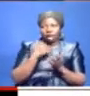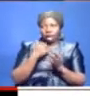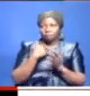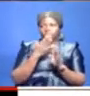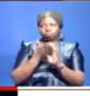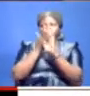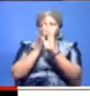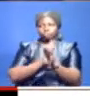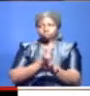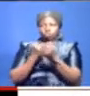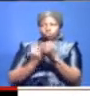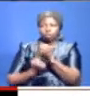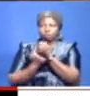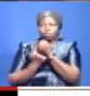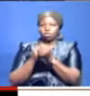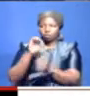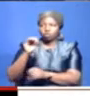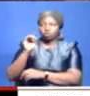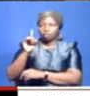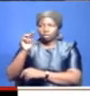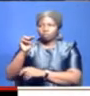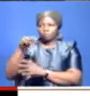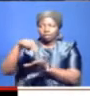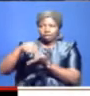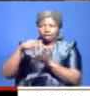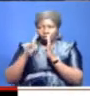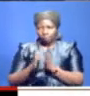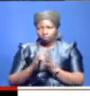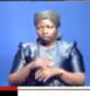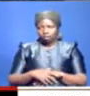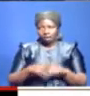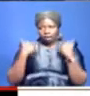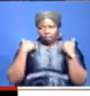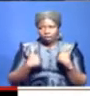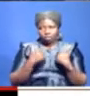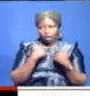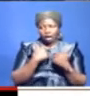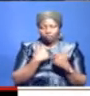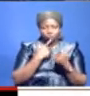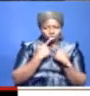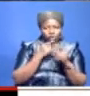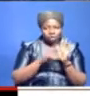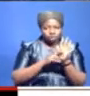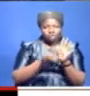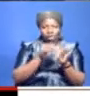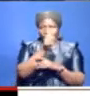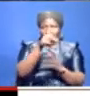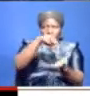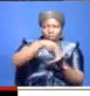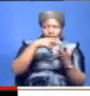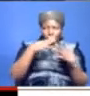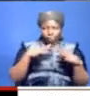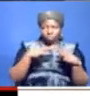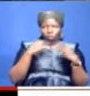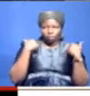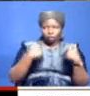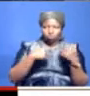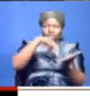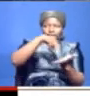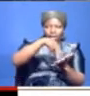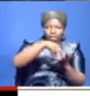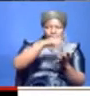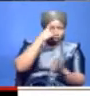ODM's candidate Johnson Mwangi. Naongea kwa niamba ya aspirant wengine. Tulikuwa mimi nilikuwa aspirant wa UDA, kuna aspirant